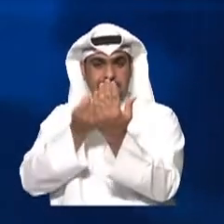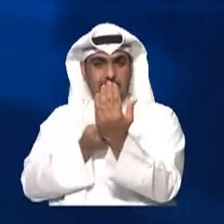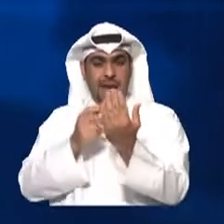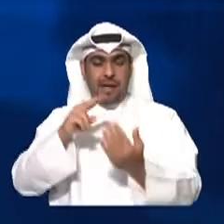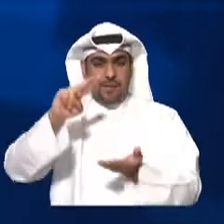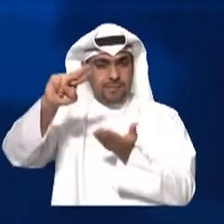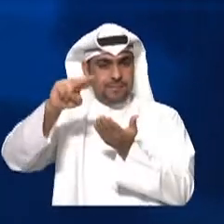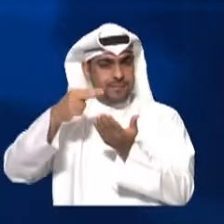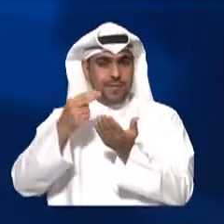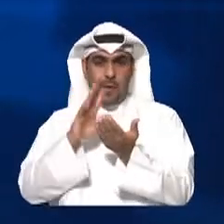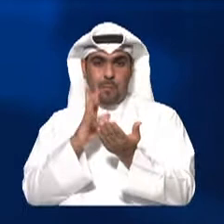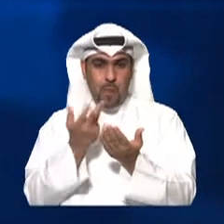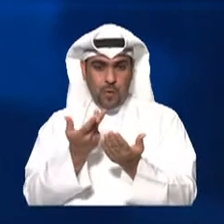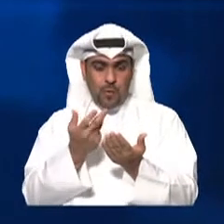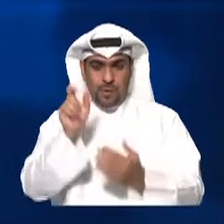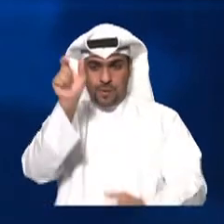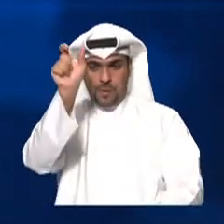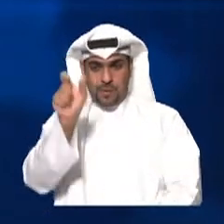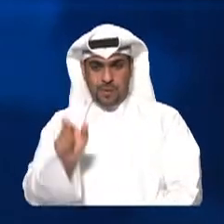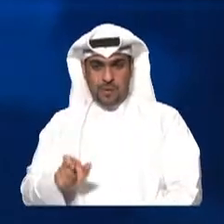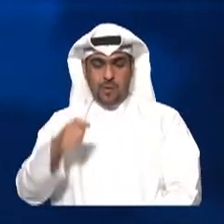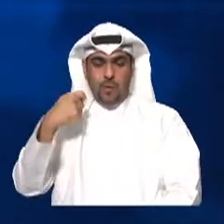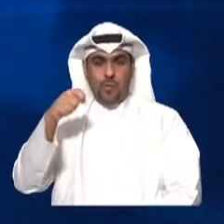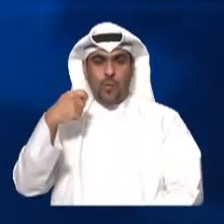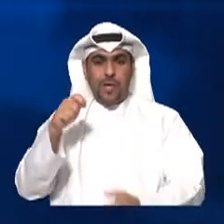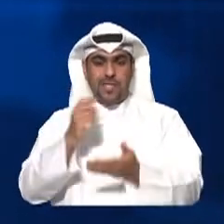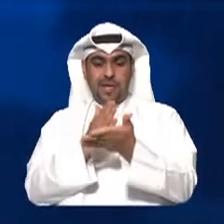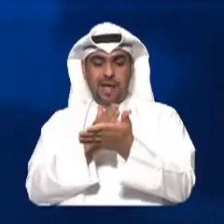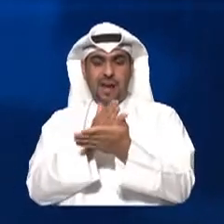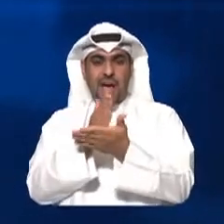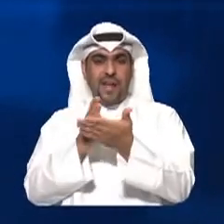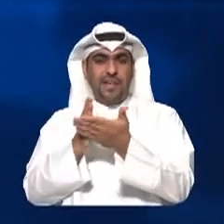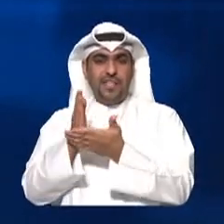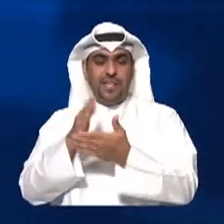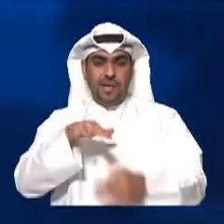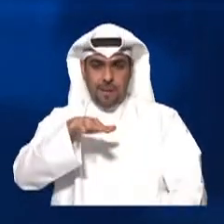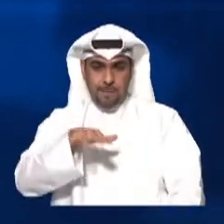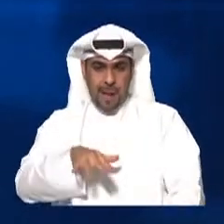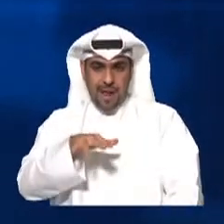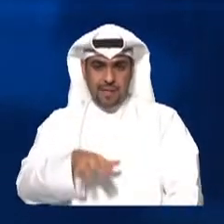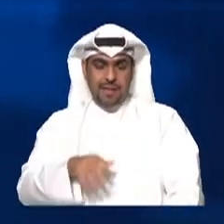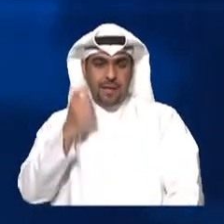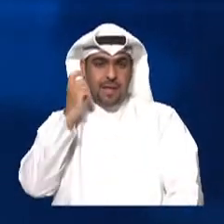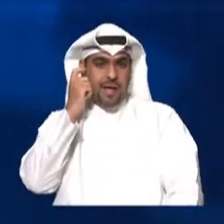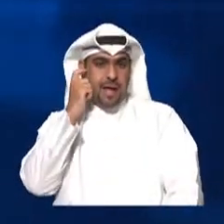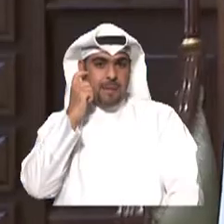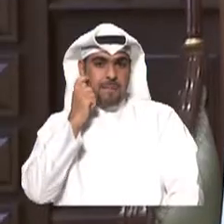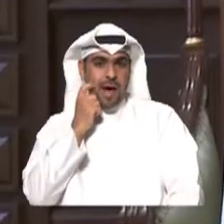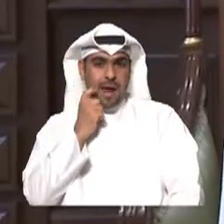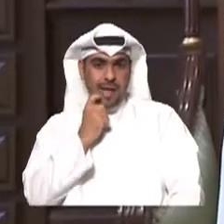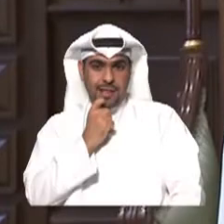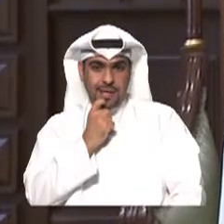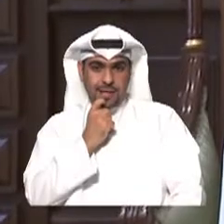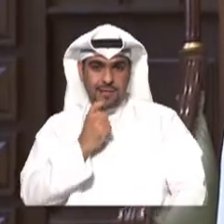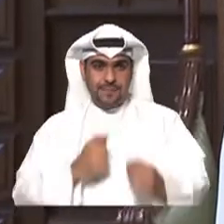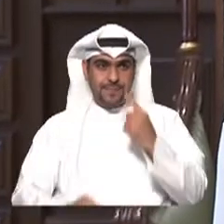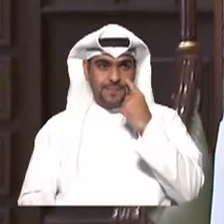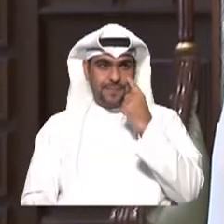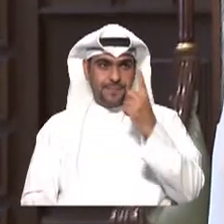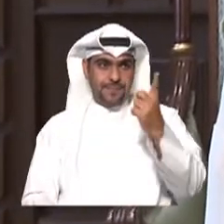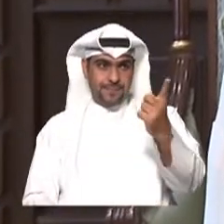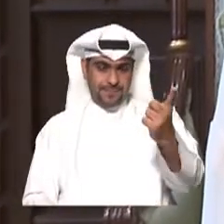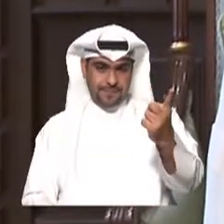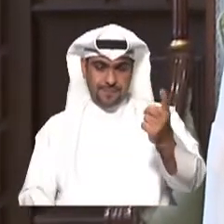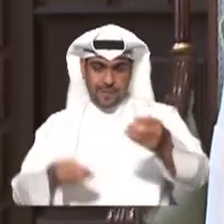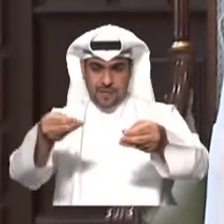الخارجية والتعاون الدولي بدولة الإمارات العربية المتحدة الشقيقة سمو الشيخ عبد الله بن زايد آل نهيان،